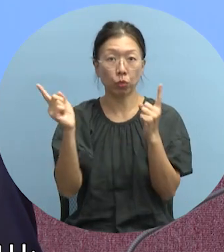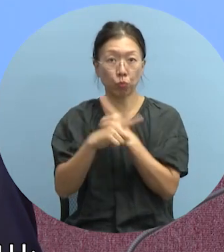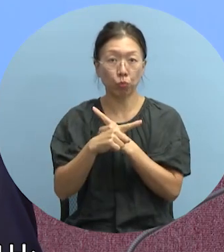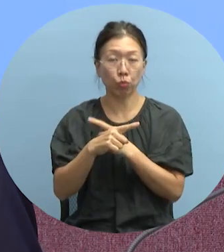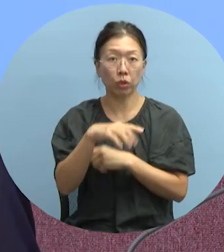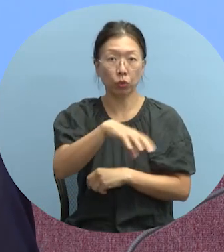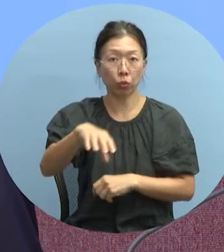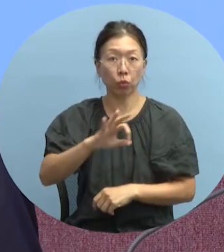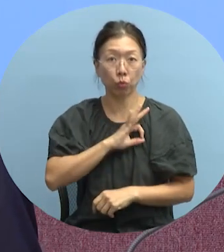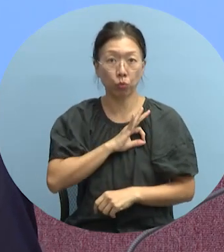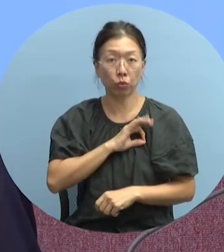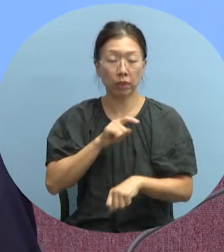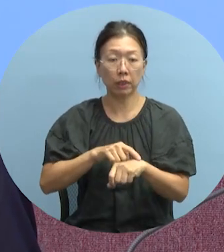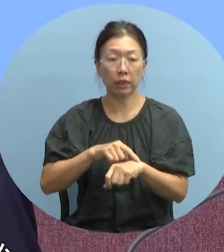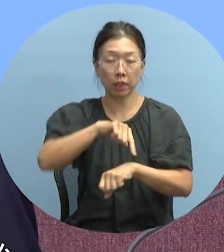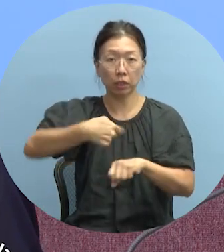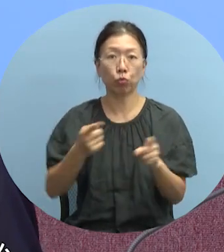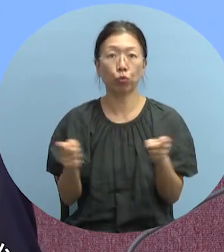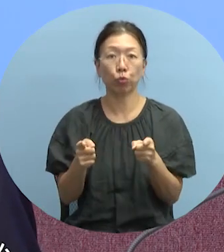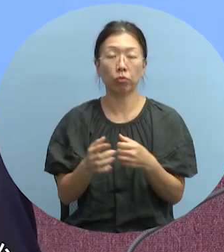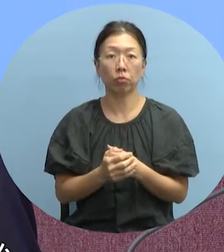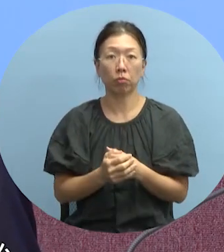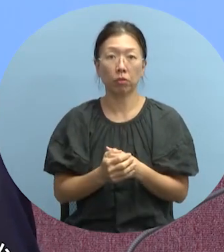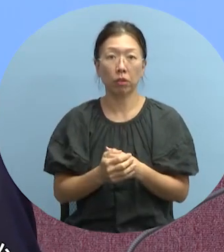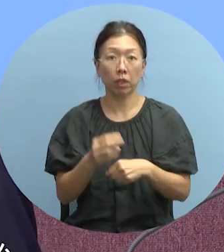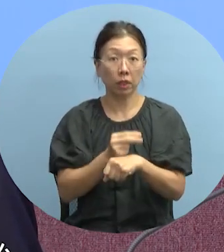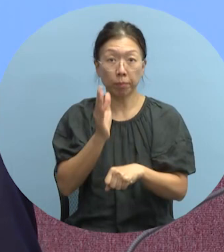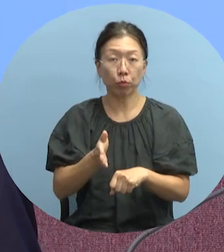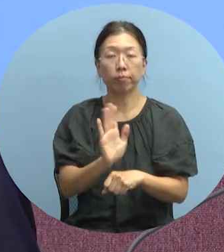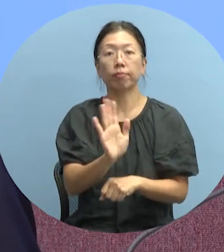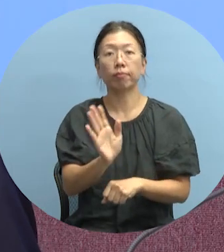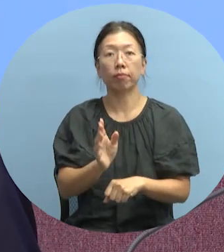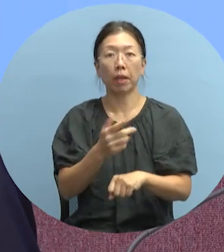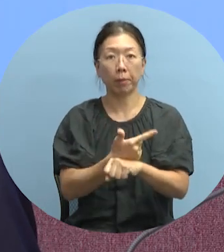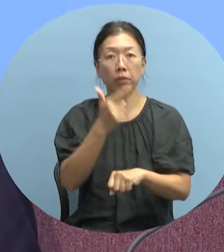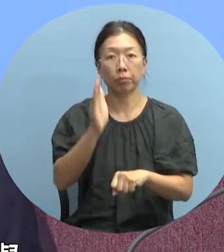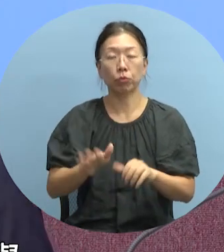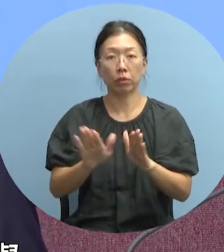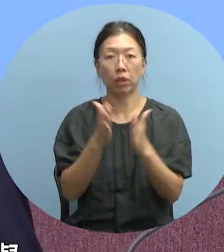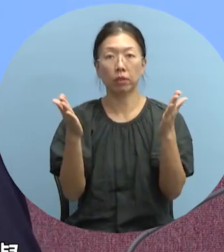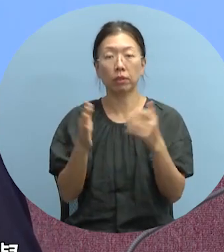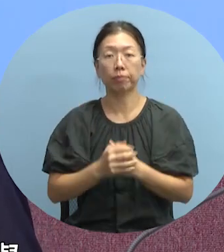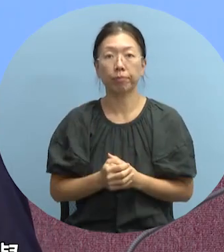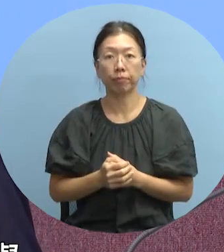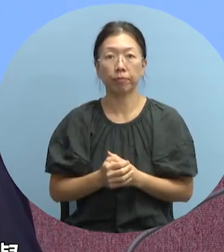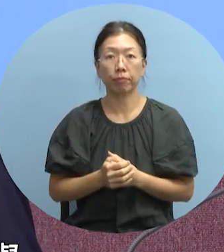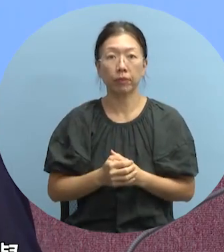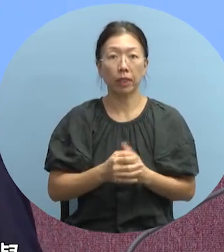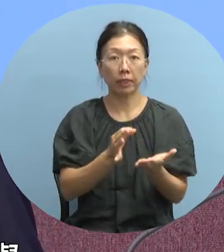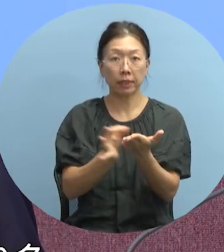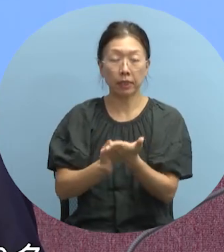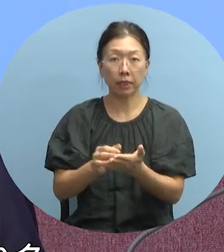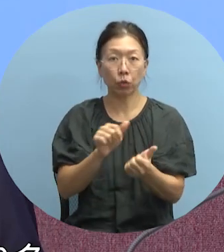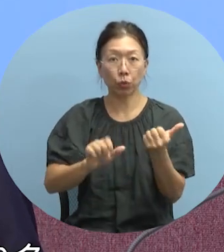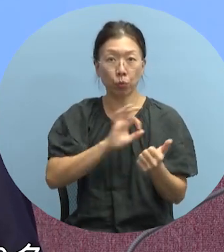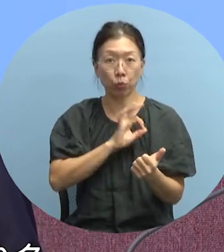議會選舉咧，我哋係短咗1個小時嘅。我哋唔係由7時半開始，係由8時半開始。至於地委會界別嘅選舉